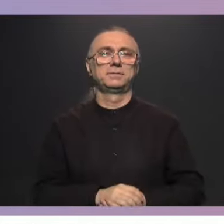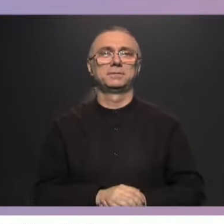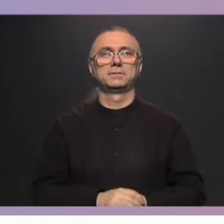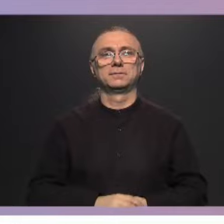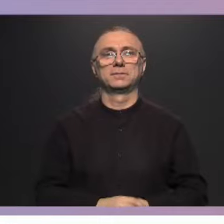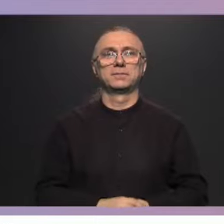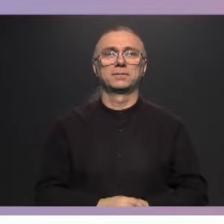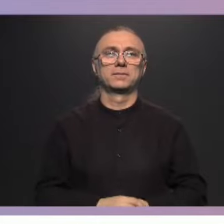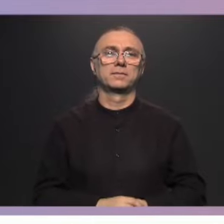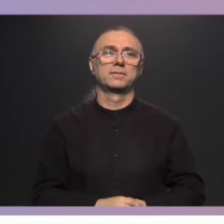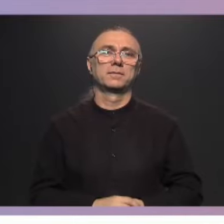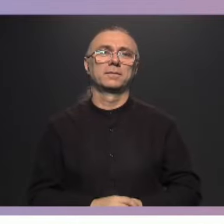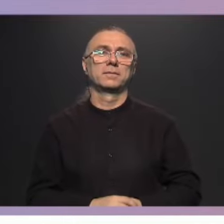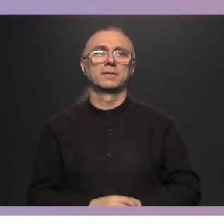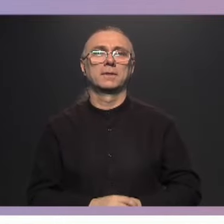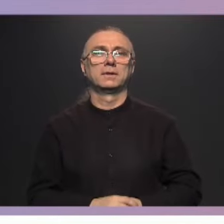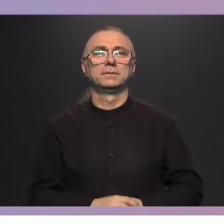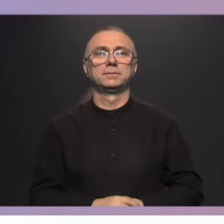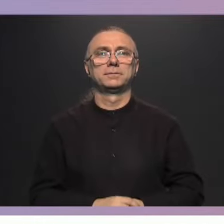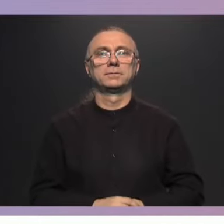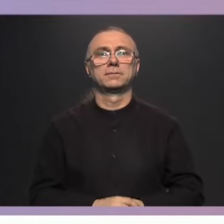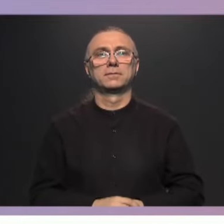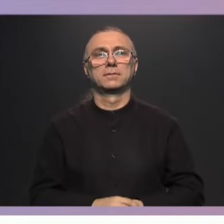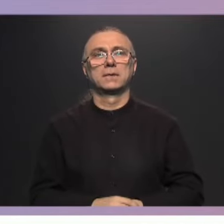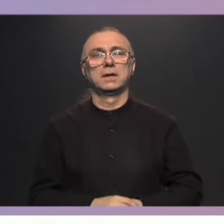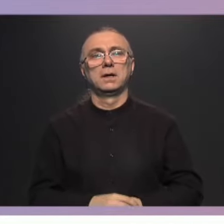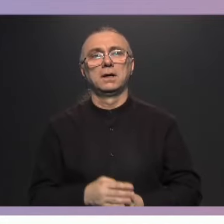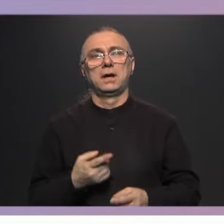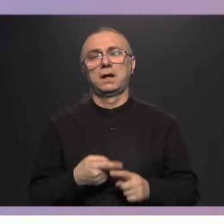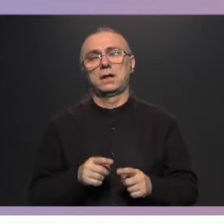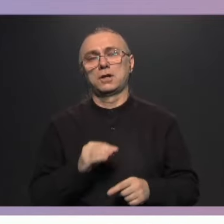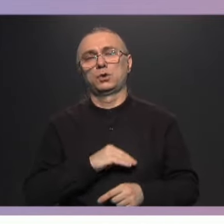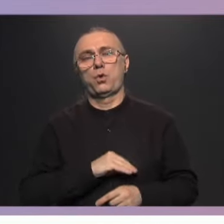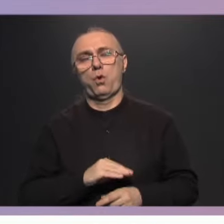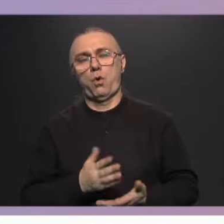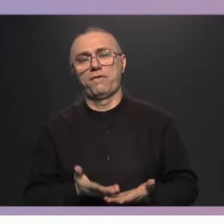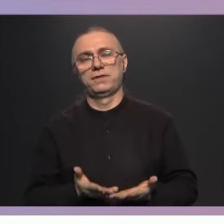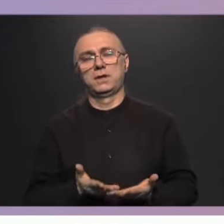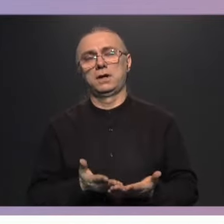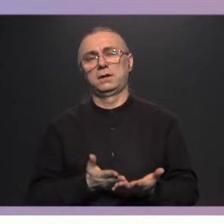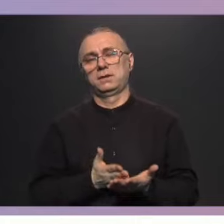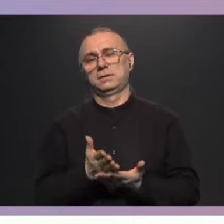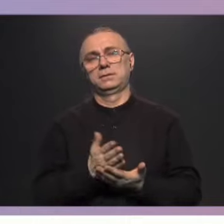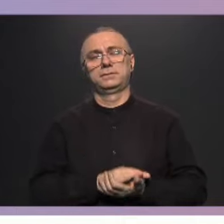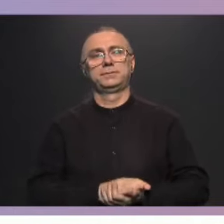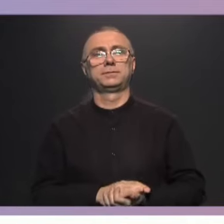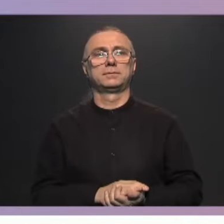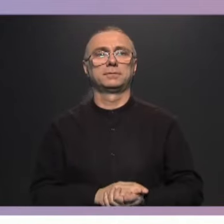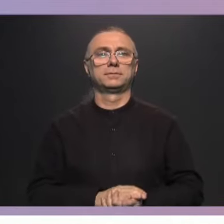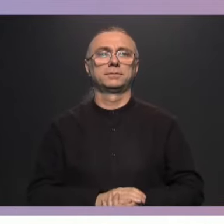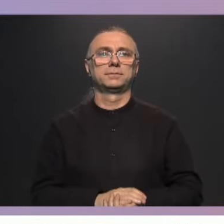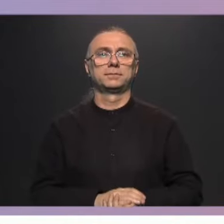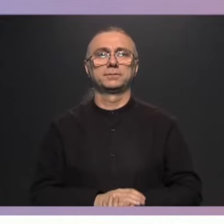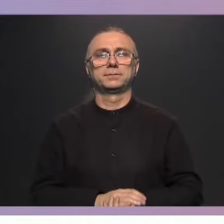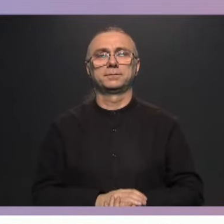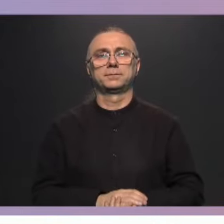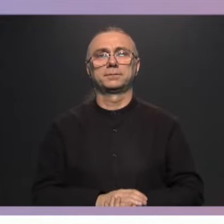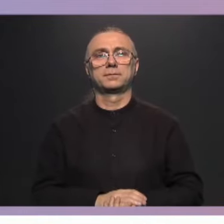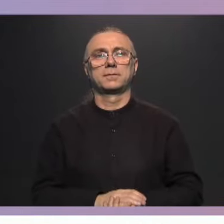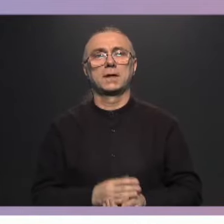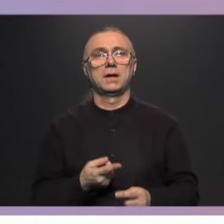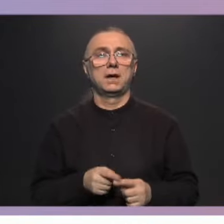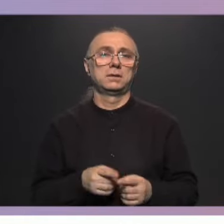не делает монахом. Соответственно, длинные волосы не делают нельзя ни духовным, ни просвещенным, ни умным, ни эрудированным. Вообще нет. То